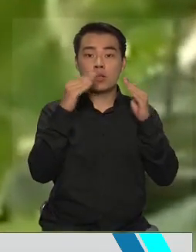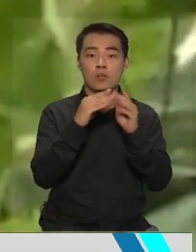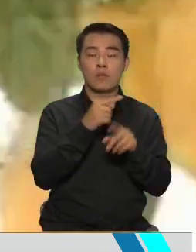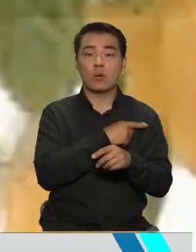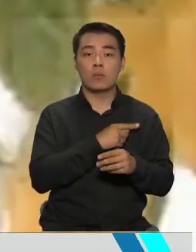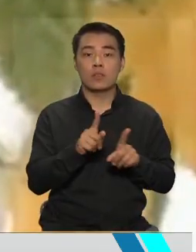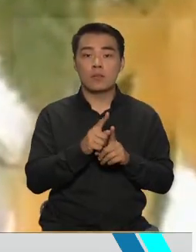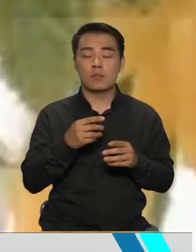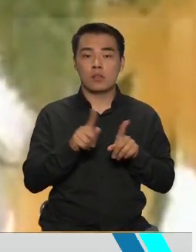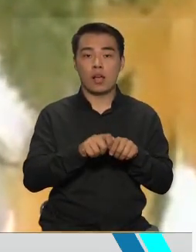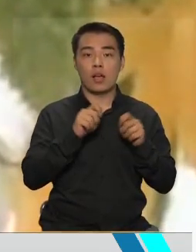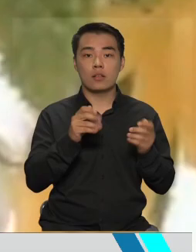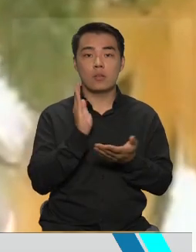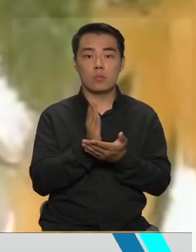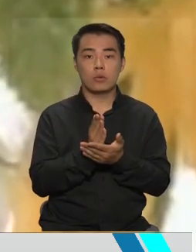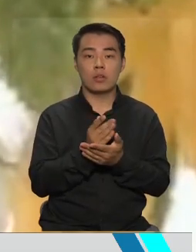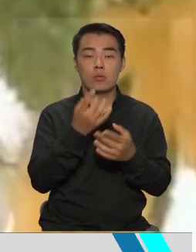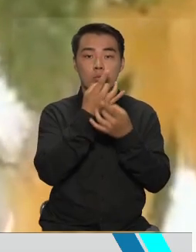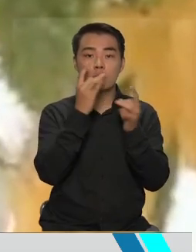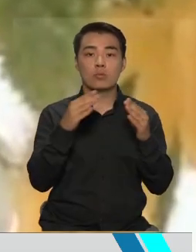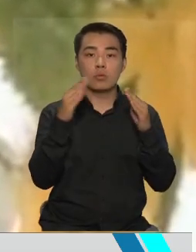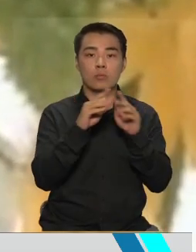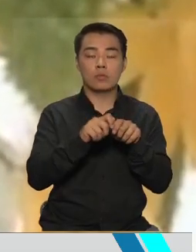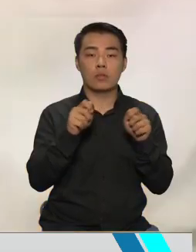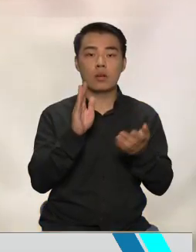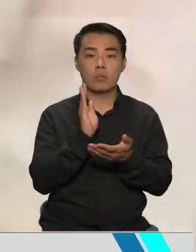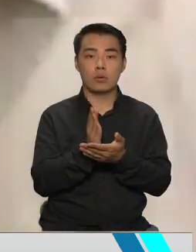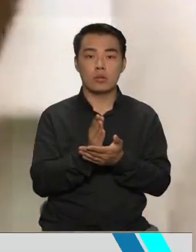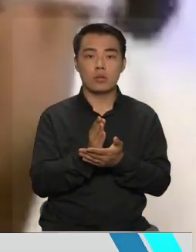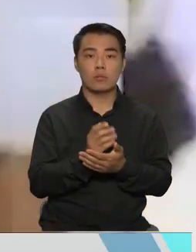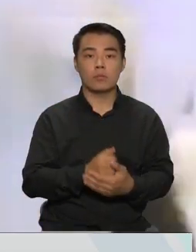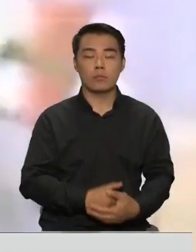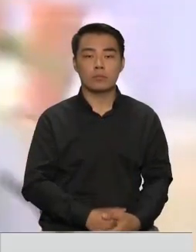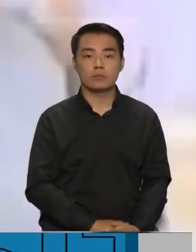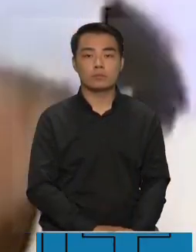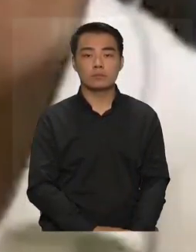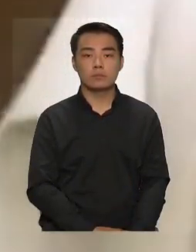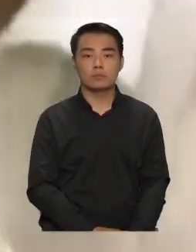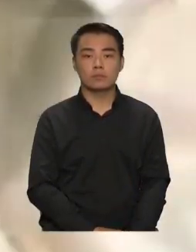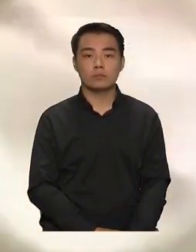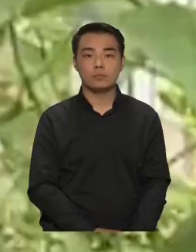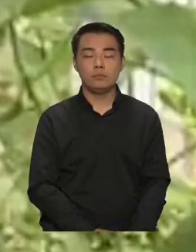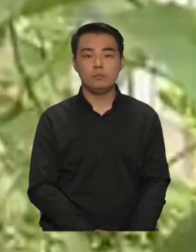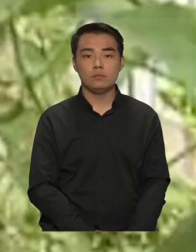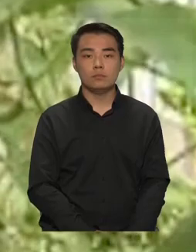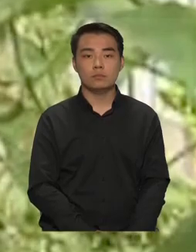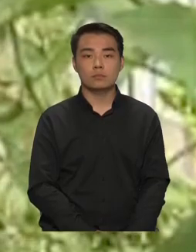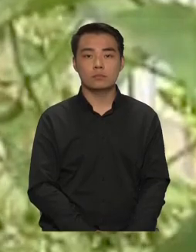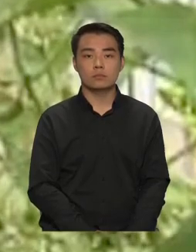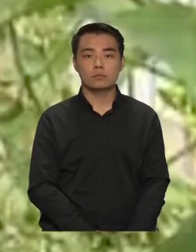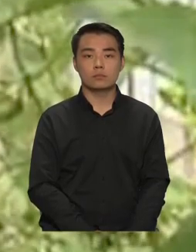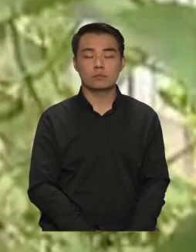амбулатория, ал Көктал ауылында мәдениет үйі бой көтермек. Нұржан Қадырәлі, Самғат Қойшыман, Жібек жолы, Жамбыл облысынан.